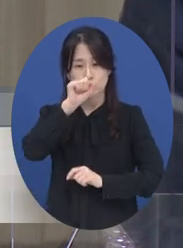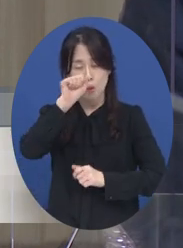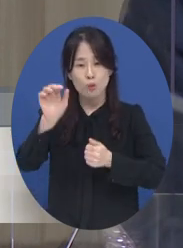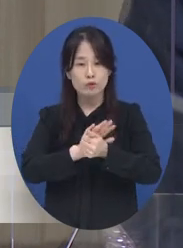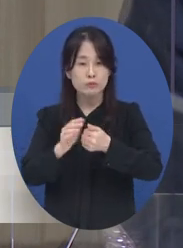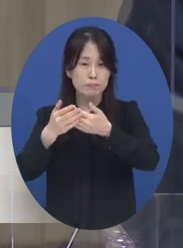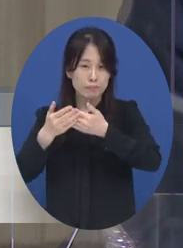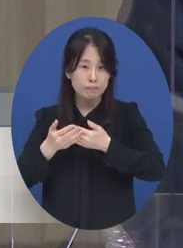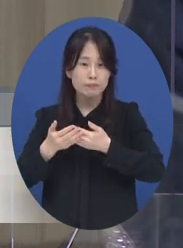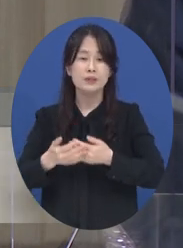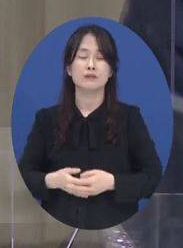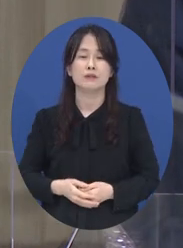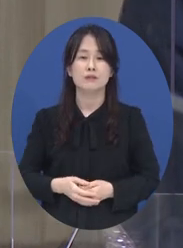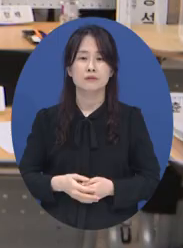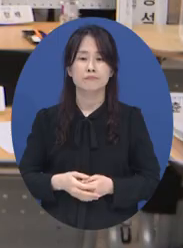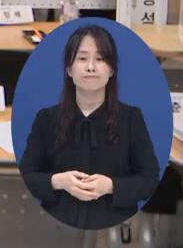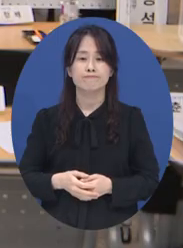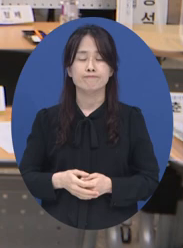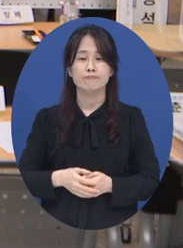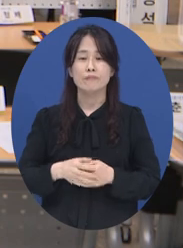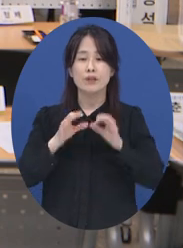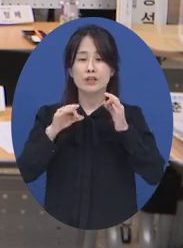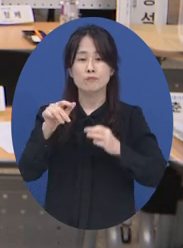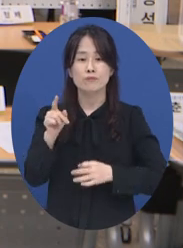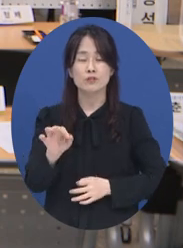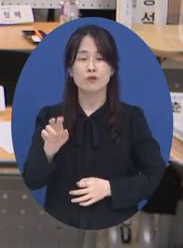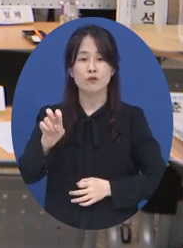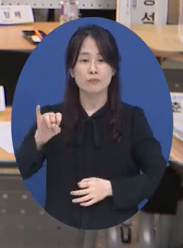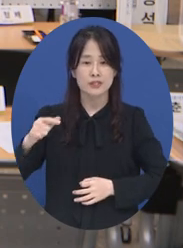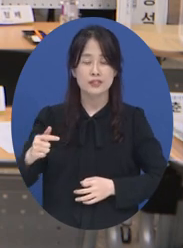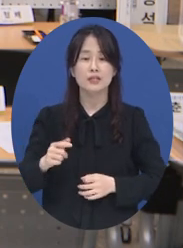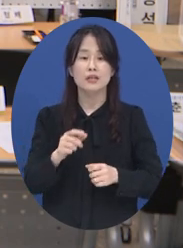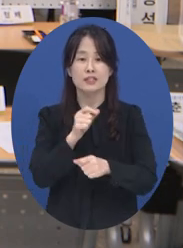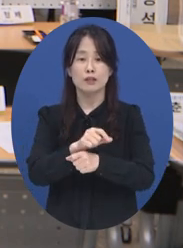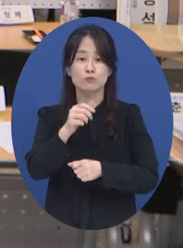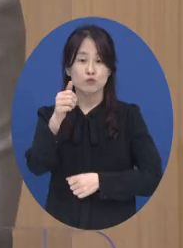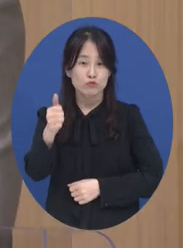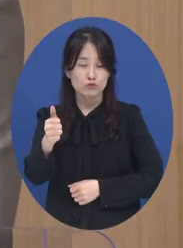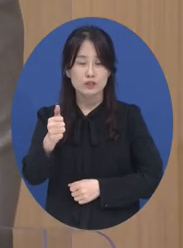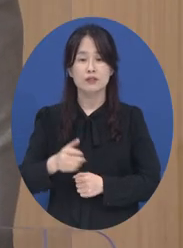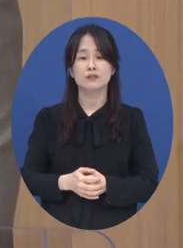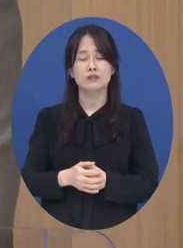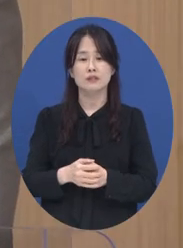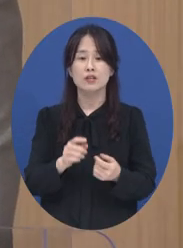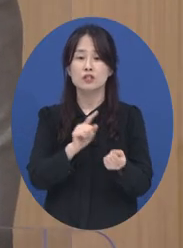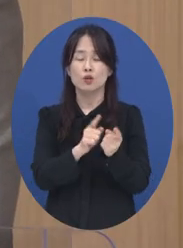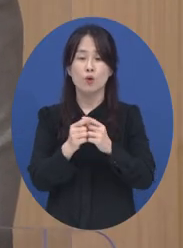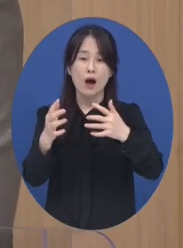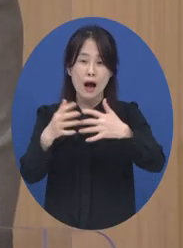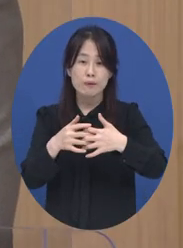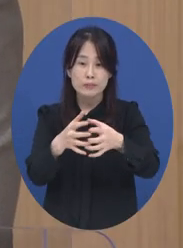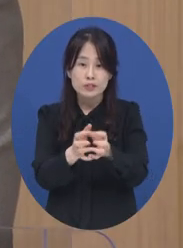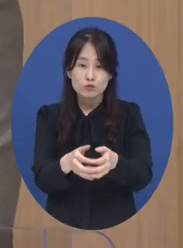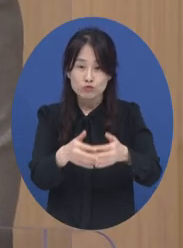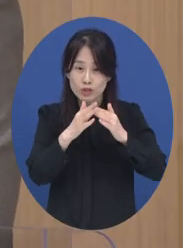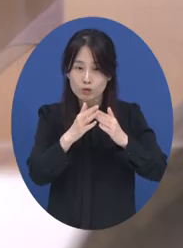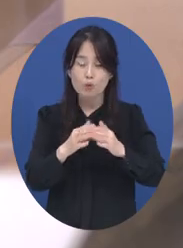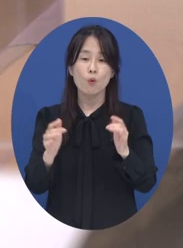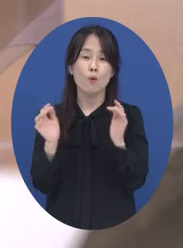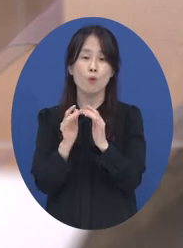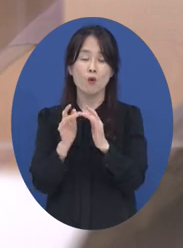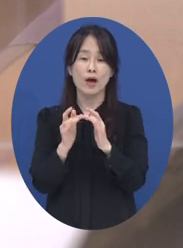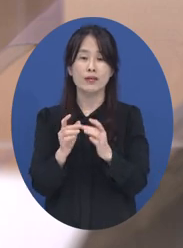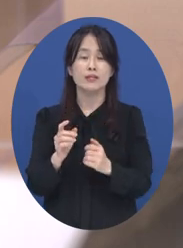더 좋은 서비스를 받는 다든지 김종민 정도 가능 점수 협의해 사무국장은 당사자간 사회적 카드기 구축과